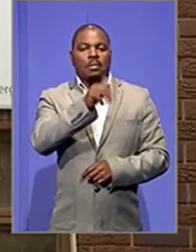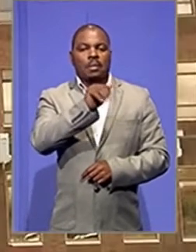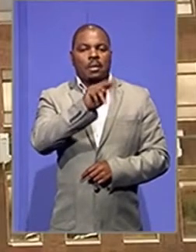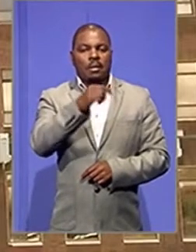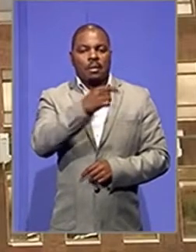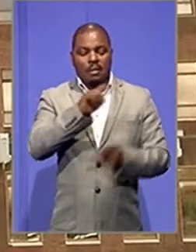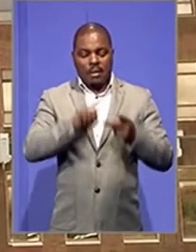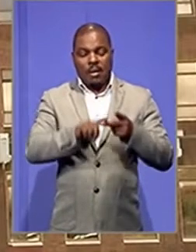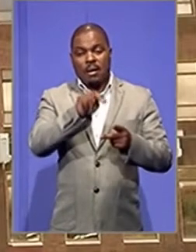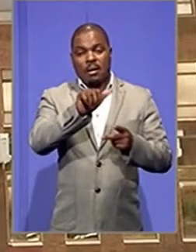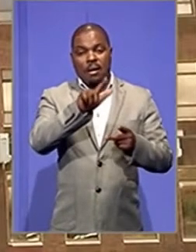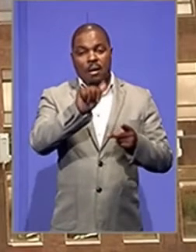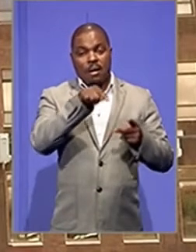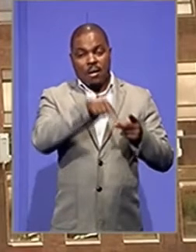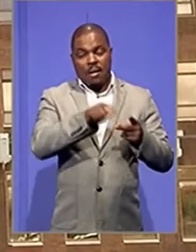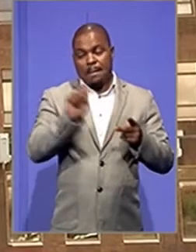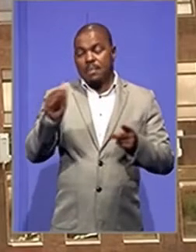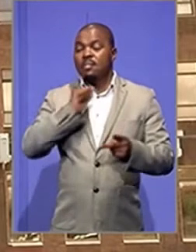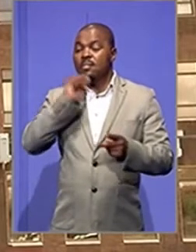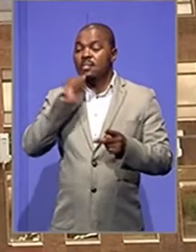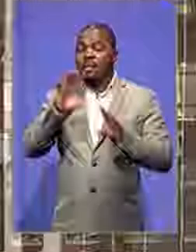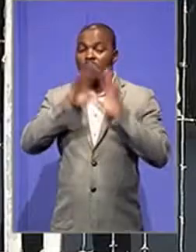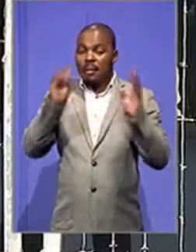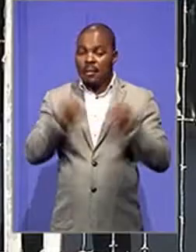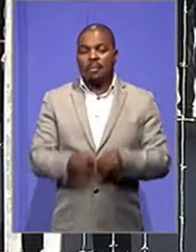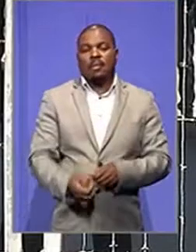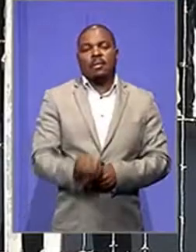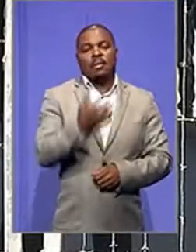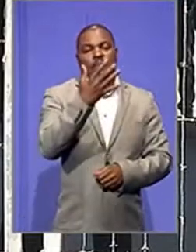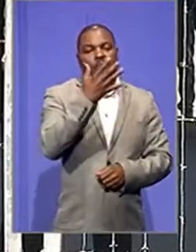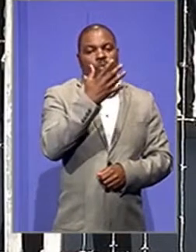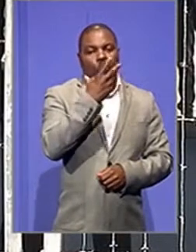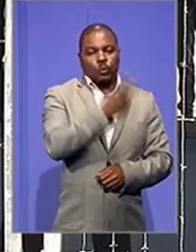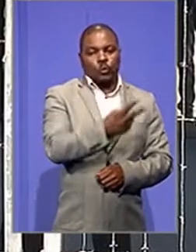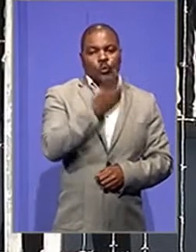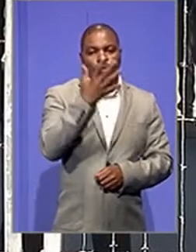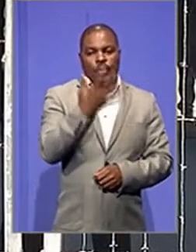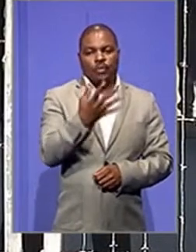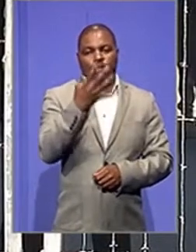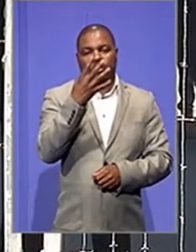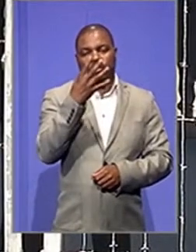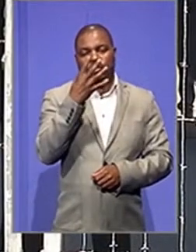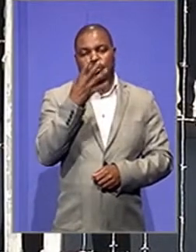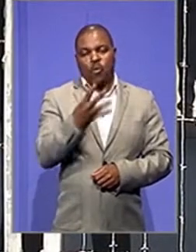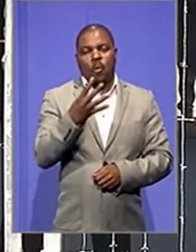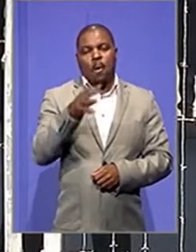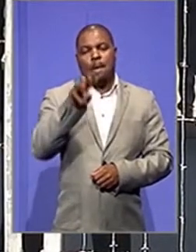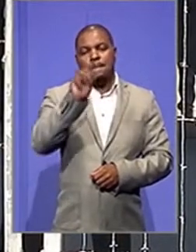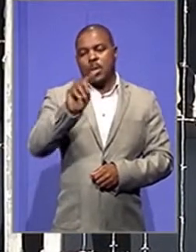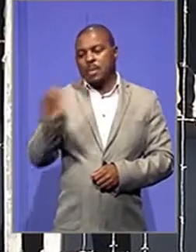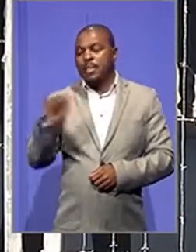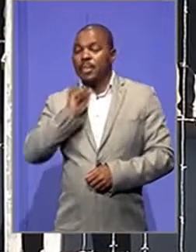Nala ona o kolota diranta tse dimilione di 250 le metso e 4.